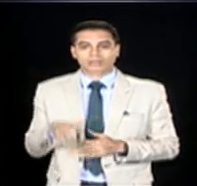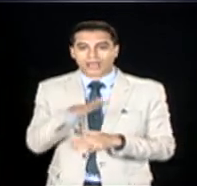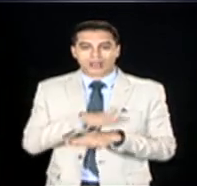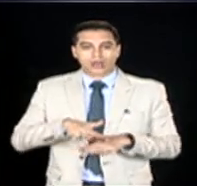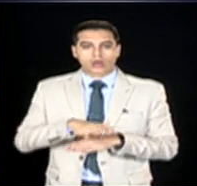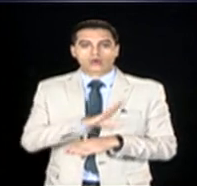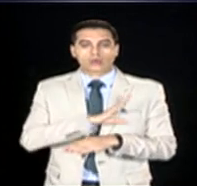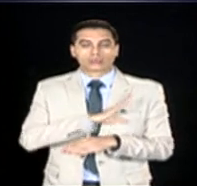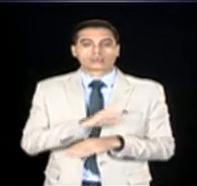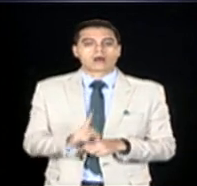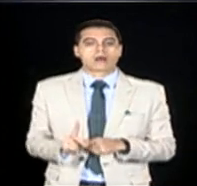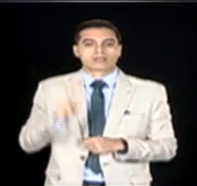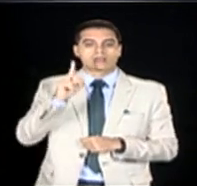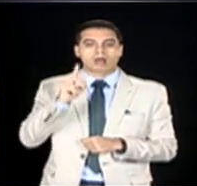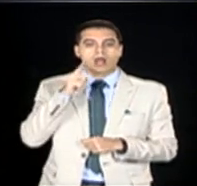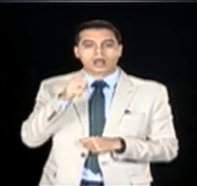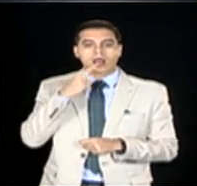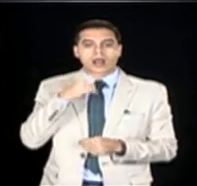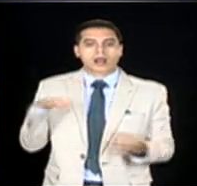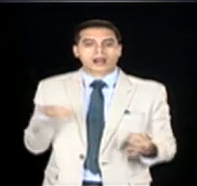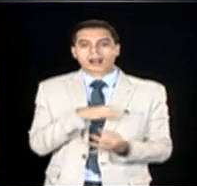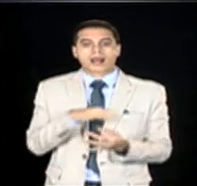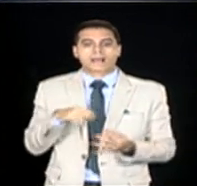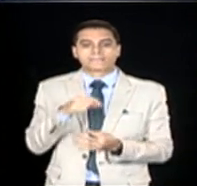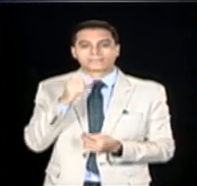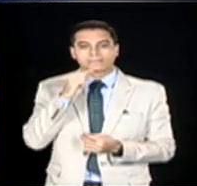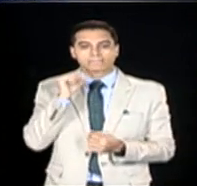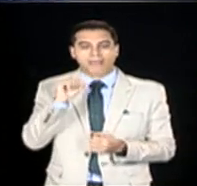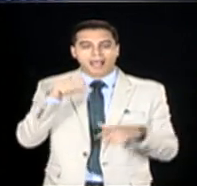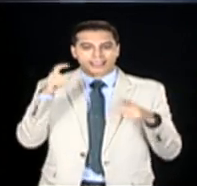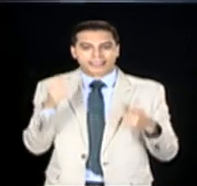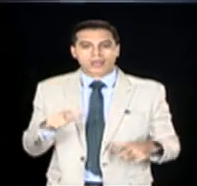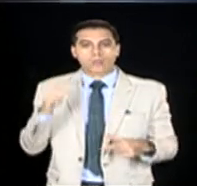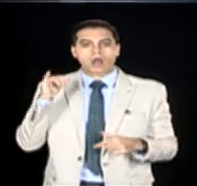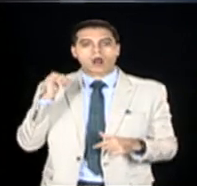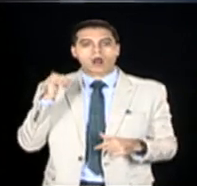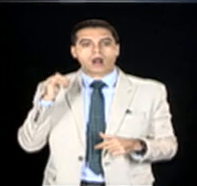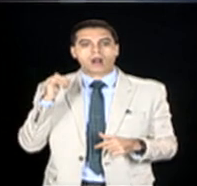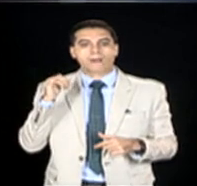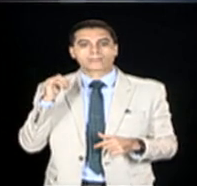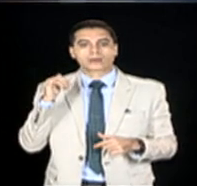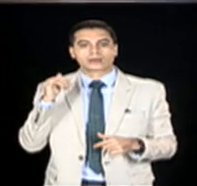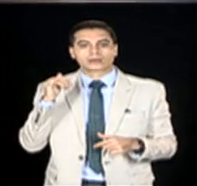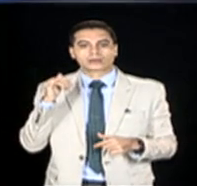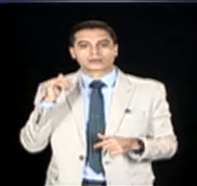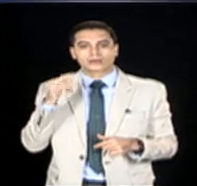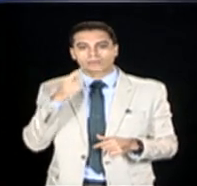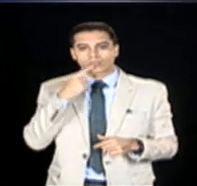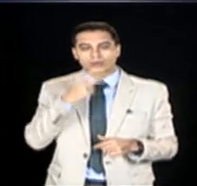نحن جند الله هو النشيد الوطني لإحدى الدول العربية، فما هي؟